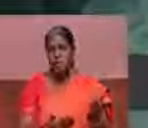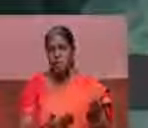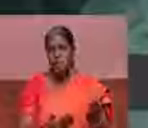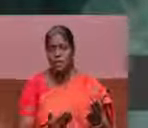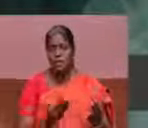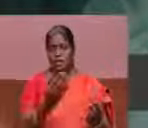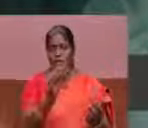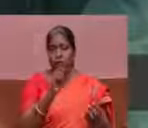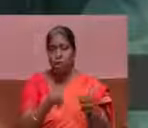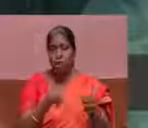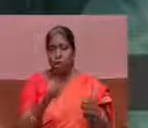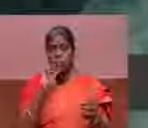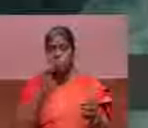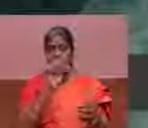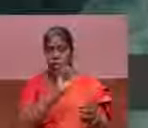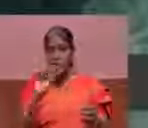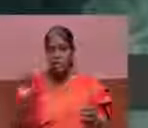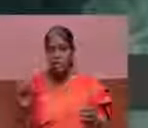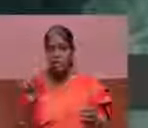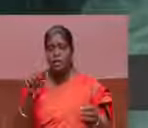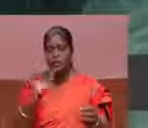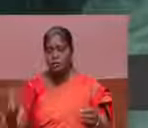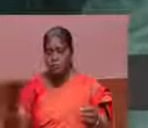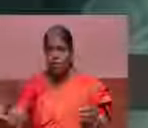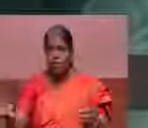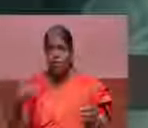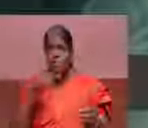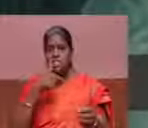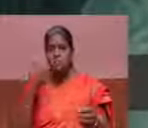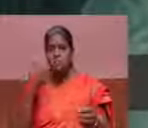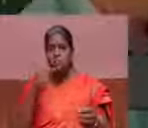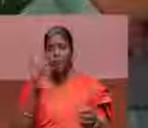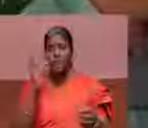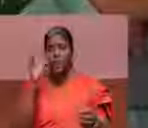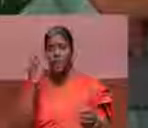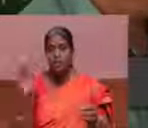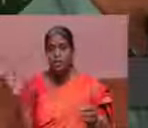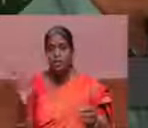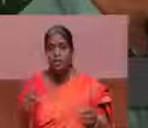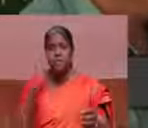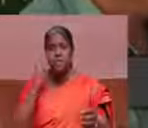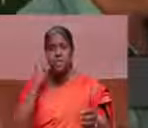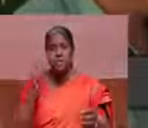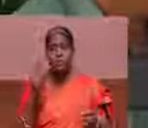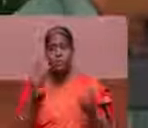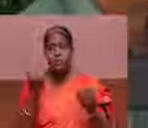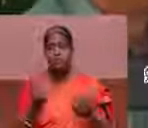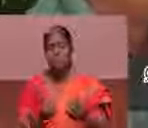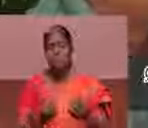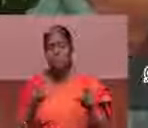இதில் நீங்கள் வாக்களிக்க விரும்பும் வேட்பாளருக்கு நேராக இருக்கும் பட்டனை அழுத்தினால் சிவப்பு விளக்கு எரியும், பீப் சத்தமும்